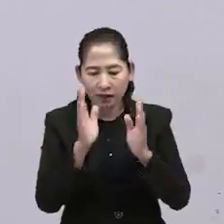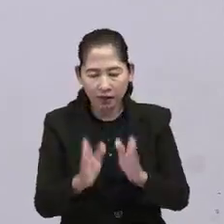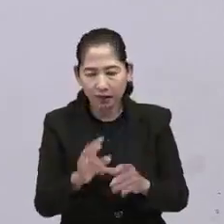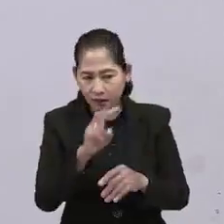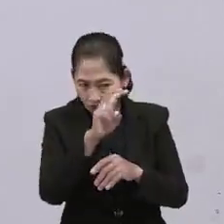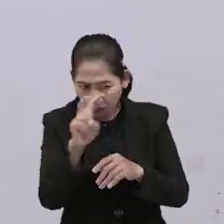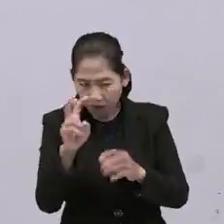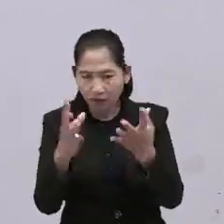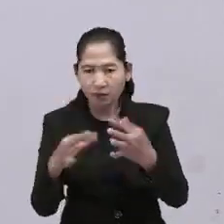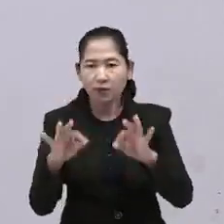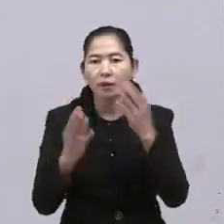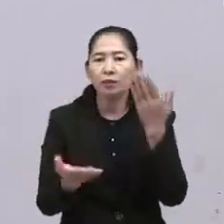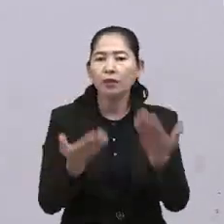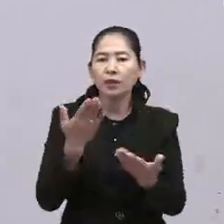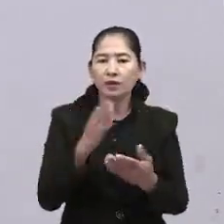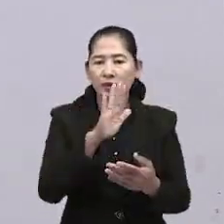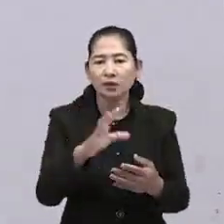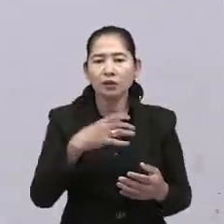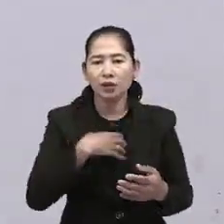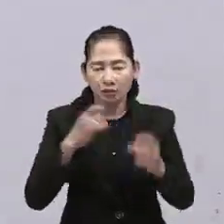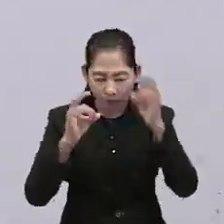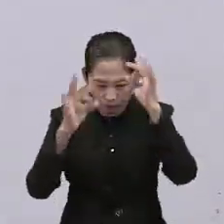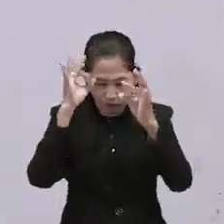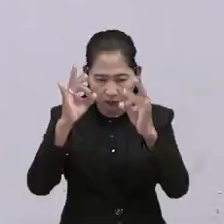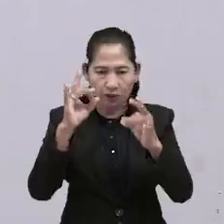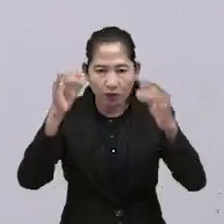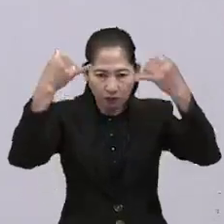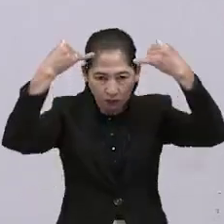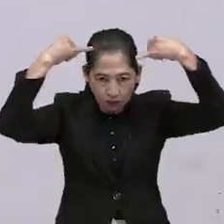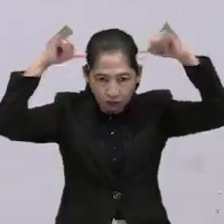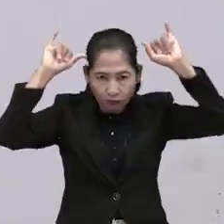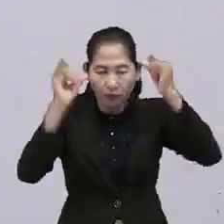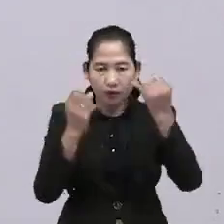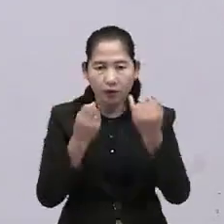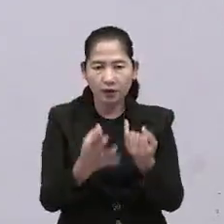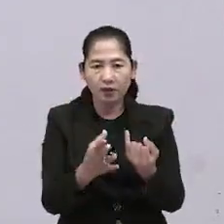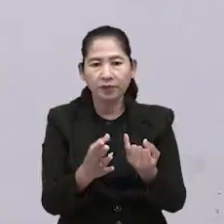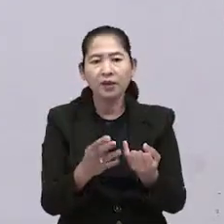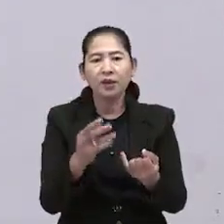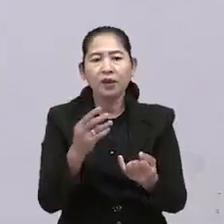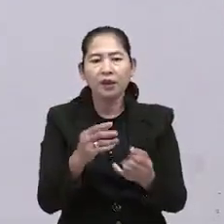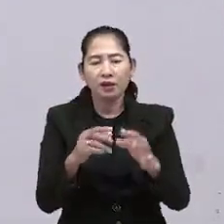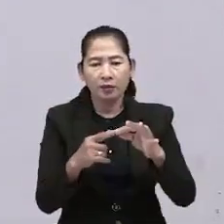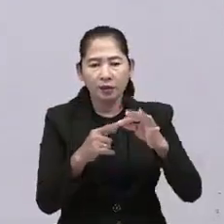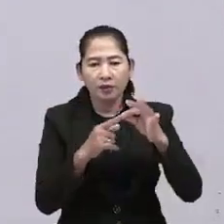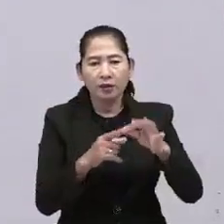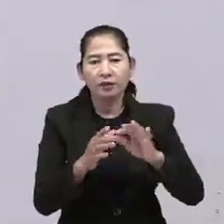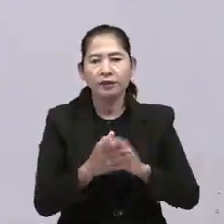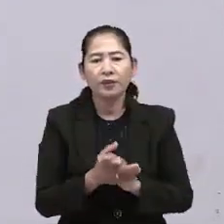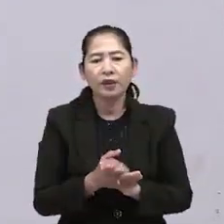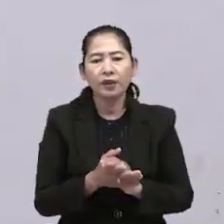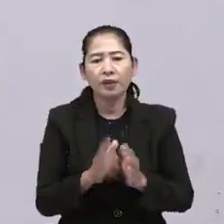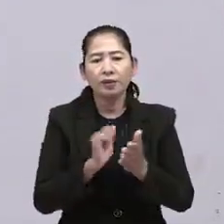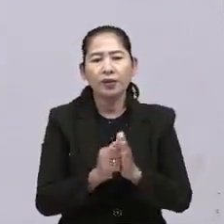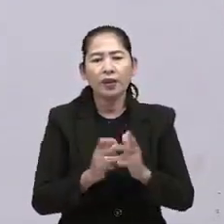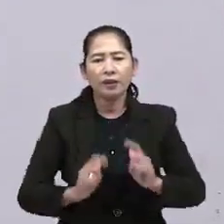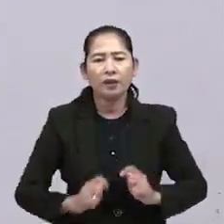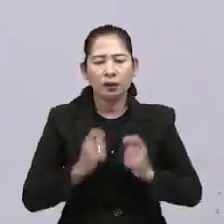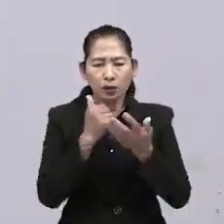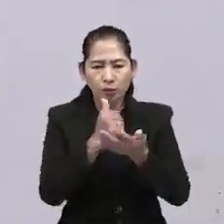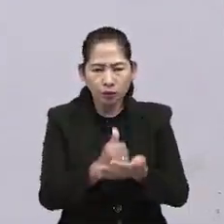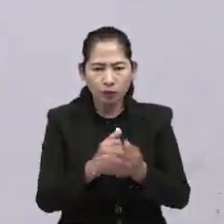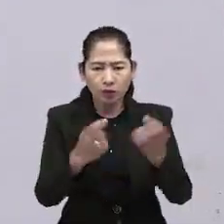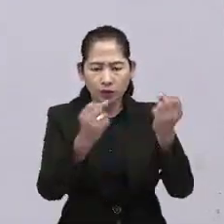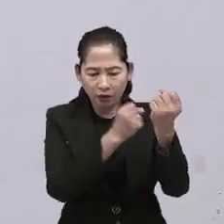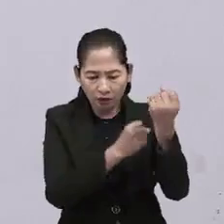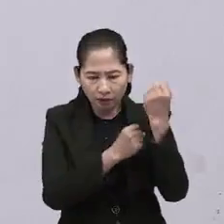ដ៏សំខាន់ប្រសិនបើកូនចង់ព័ត៌មានពីសត្វគោឲ្យកូនចិញ្ចឹមវិញកូនដាក់យ៉ាងម៉េចឲ្យផលប្រយោជន៍ចាអញ្ចឹងពេលនៅរស់វាបានជួយជា